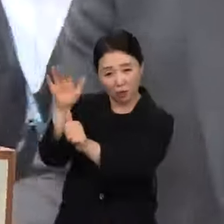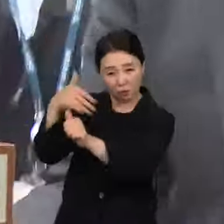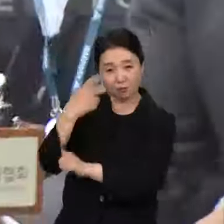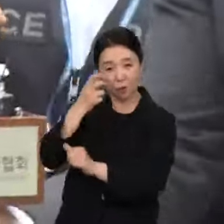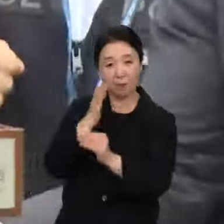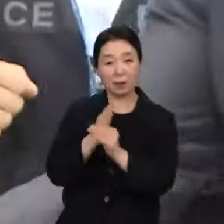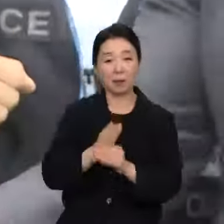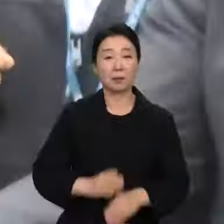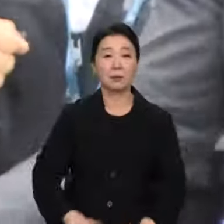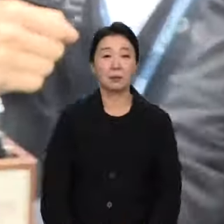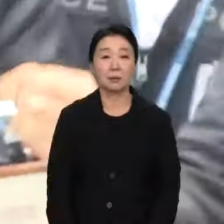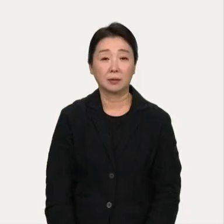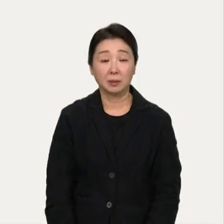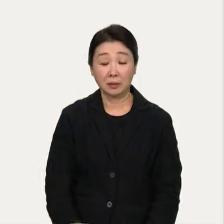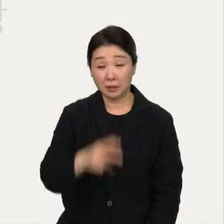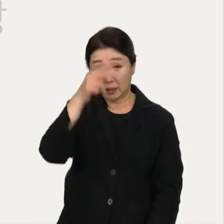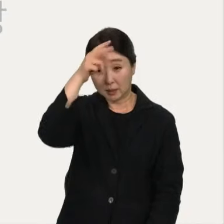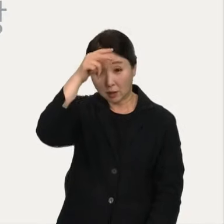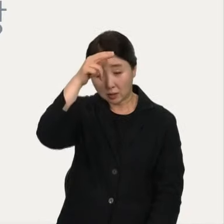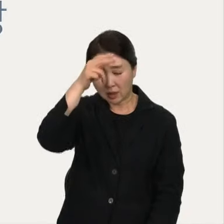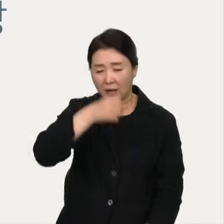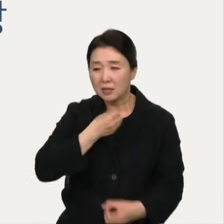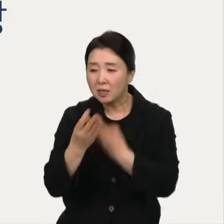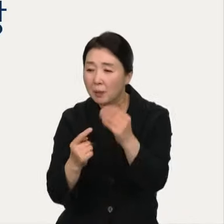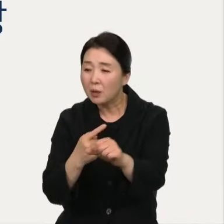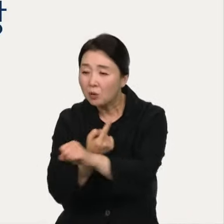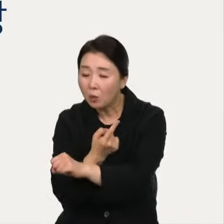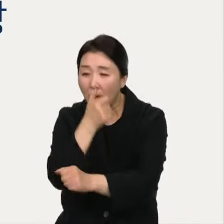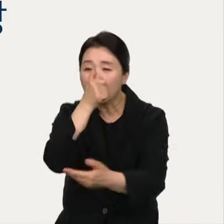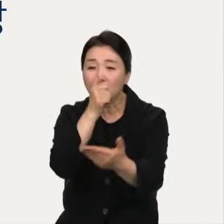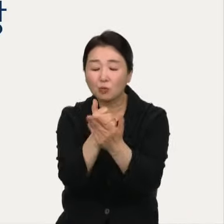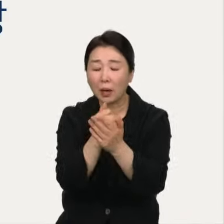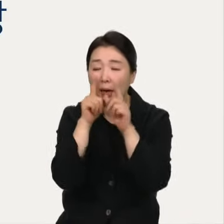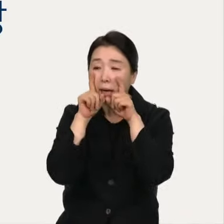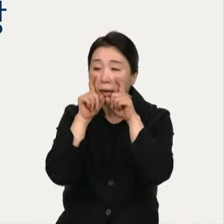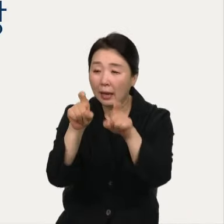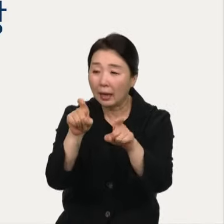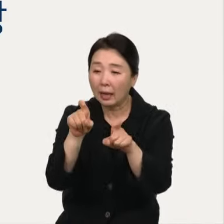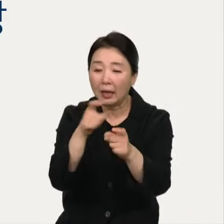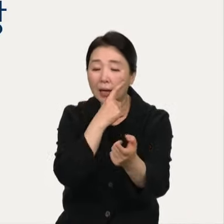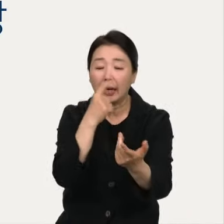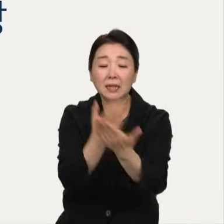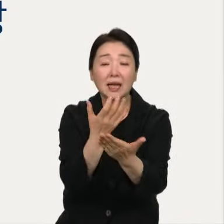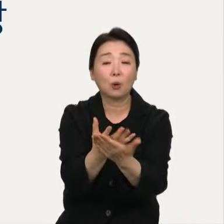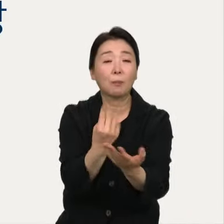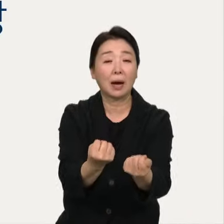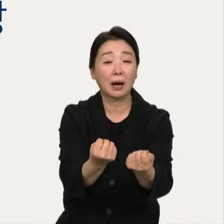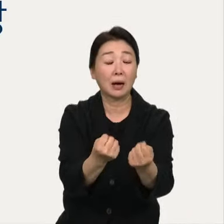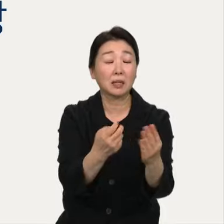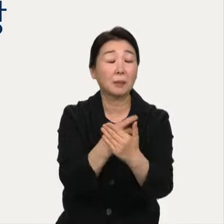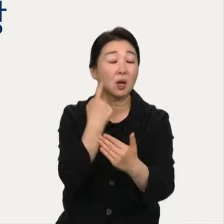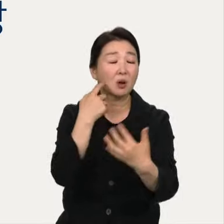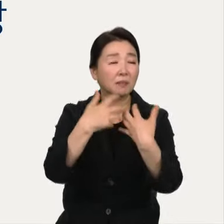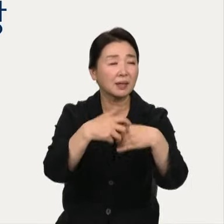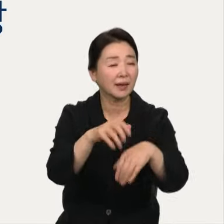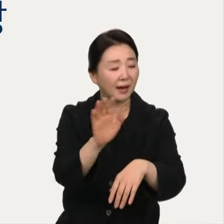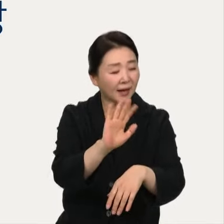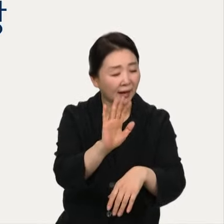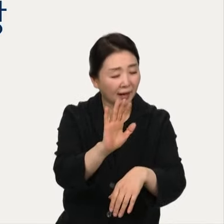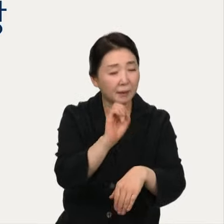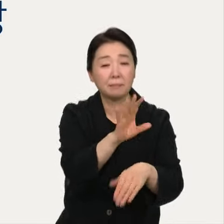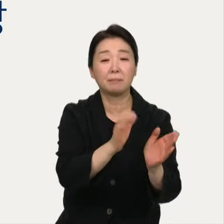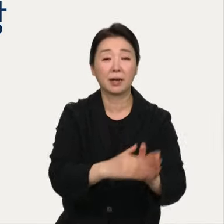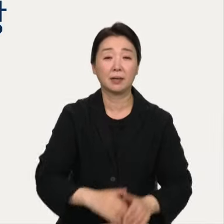조사했습니다. 경찰은 자백 말고도 혐의를 입증할 객관적 물증이 많다며 거짓말 탐지기 조사는 하지 않을